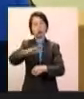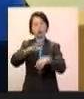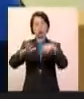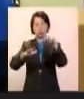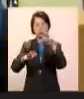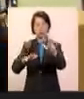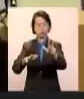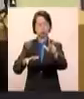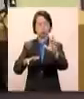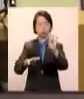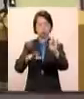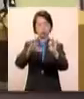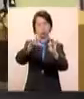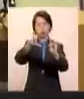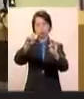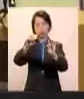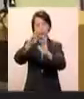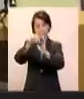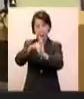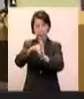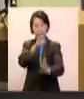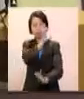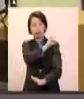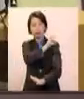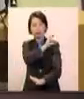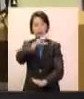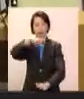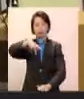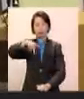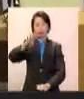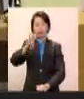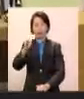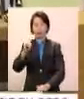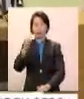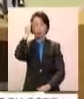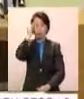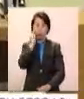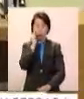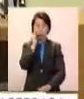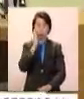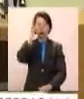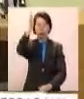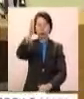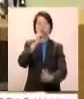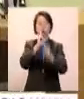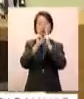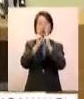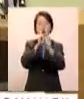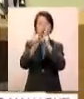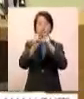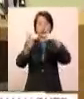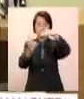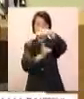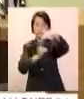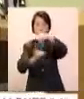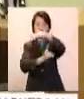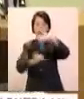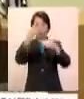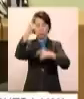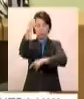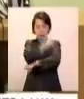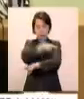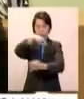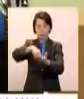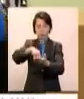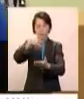malam nanti, pengerusi Bersatu Tun Dr. Mahathir Mohamad akan membuat ucapan dasar untuk hari ini.